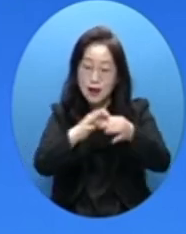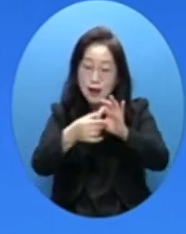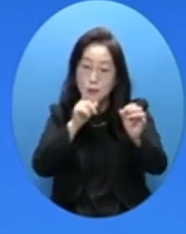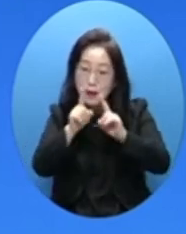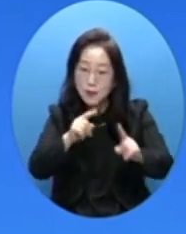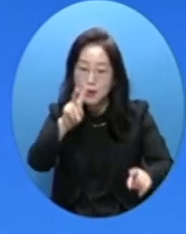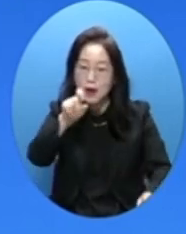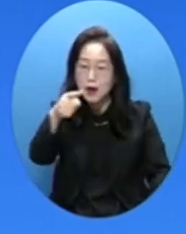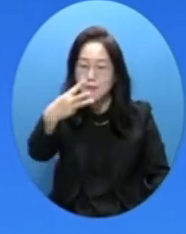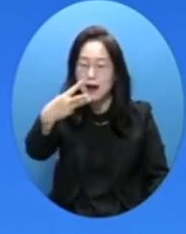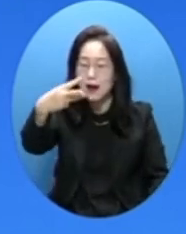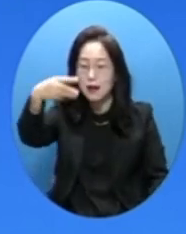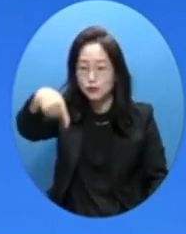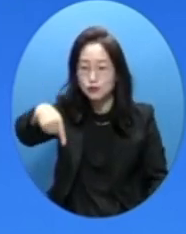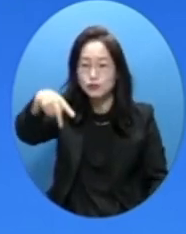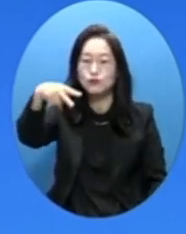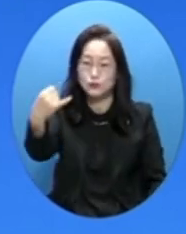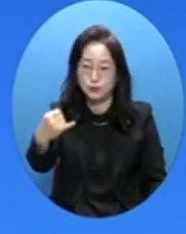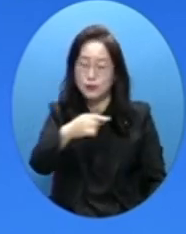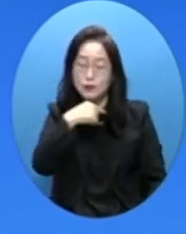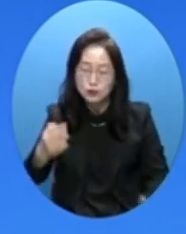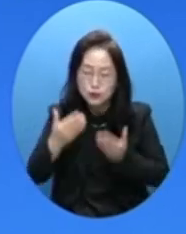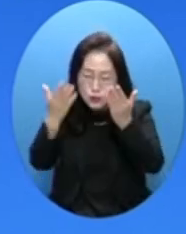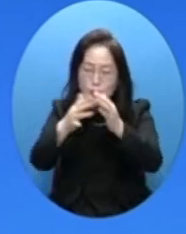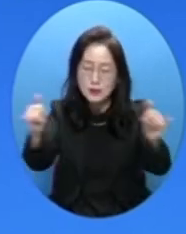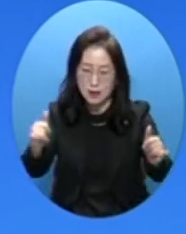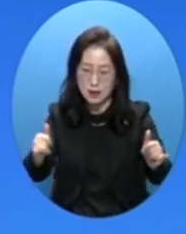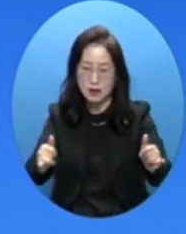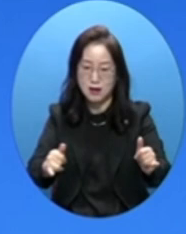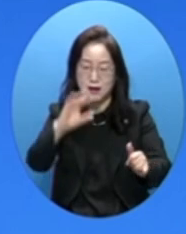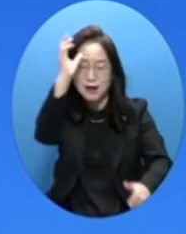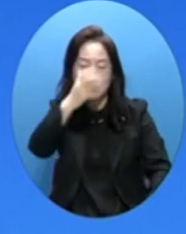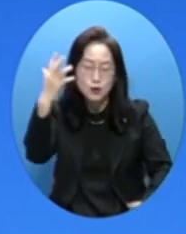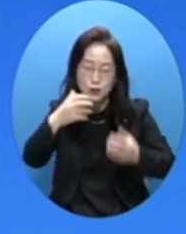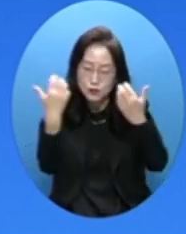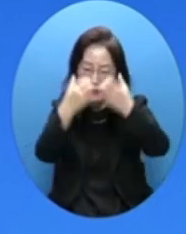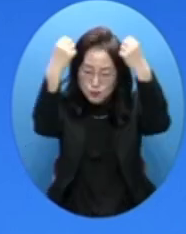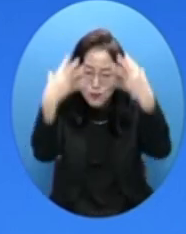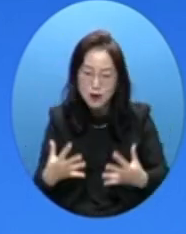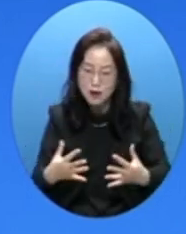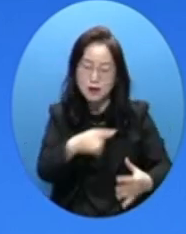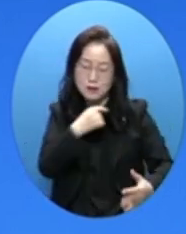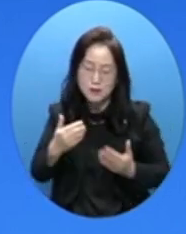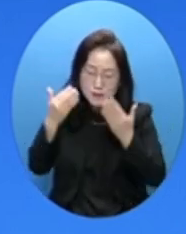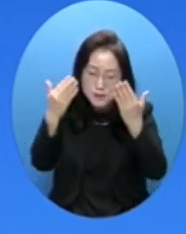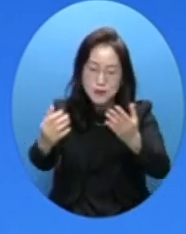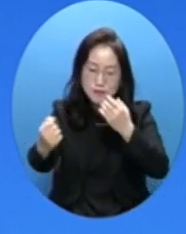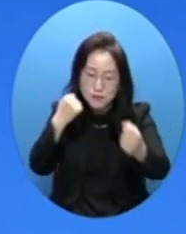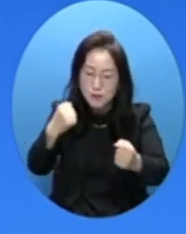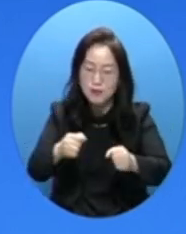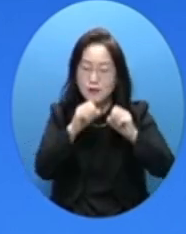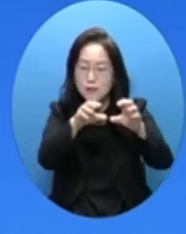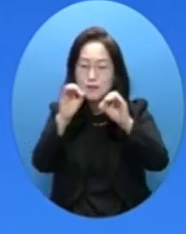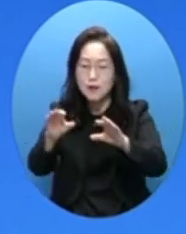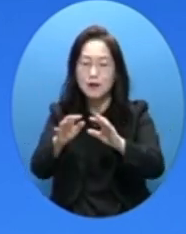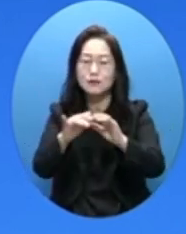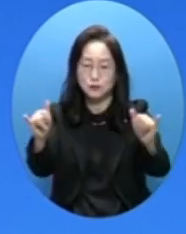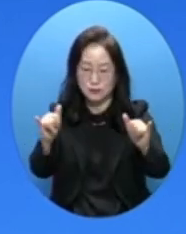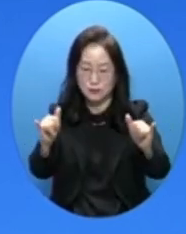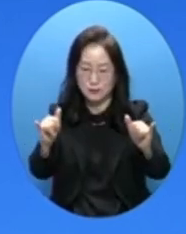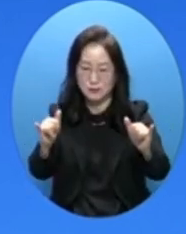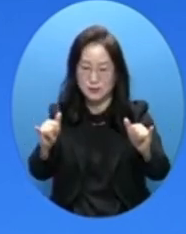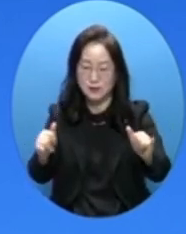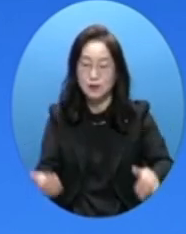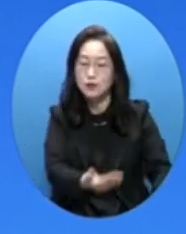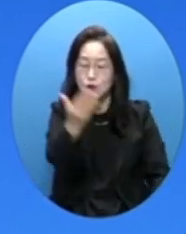뜻입니다. 성령 받으면 권능 받고 목숨 내놓고 보험을 전하는 순교자 같은 주님의 일꾼이 되는 것입니다. 여러분 모두가